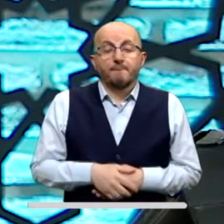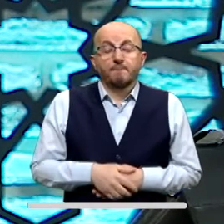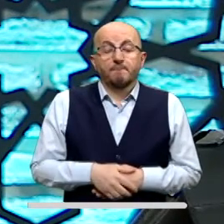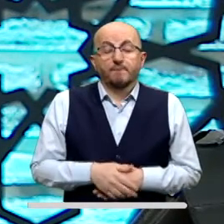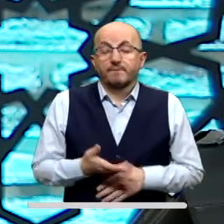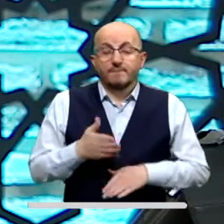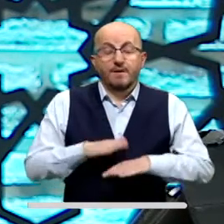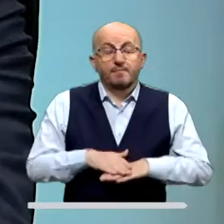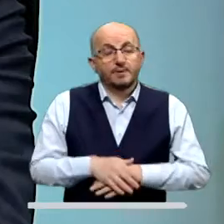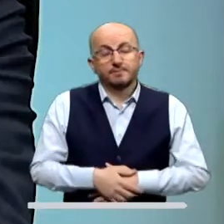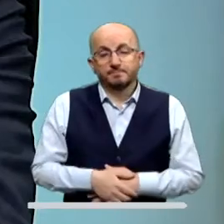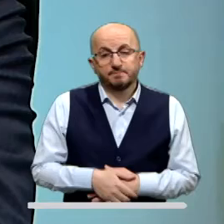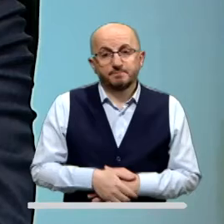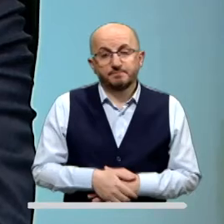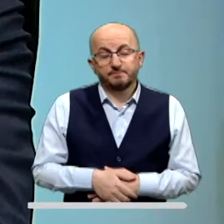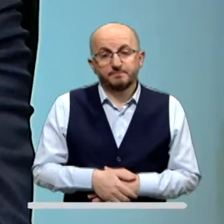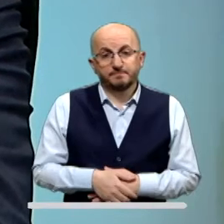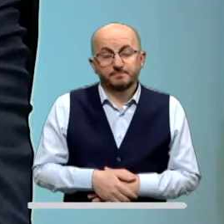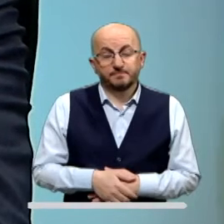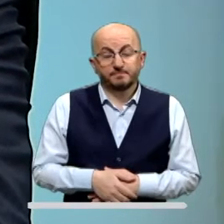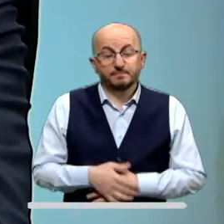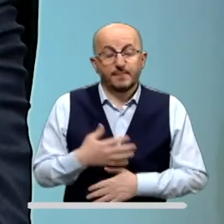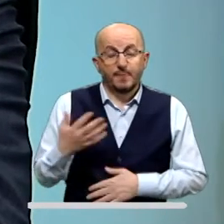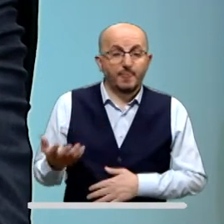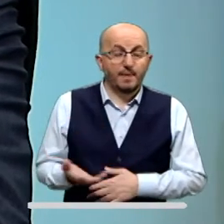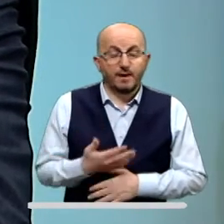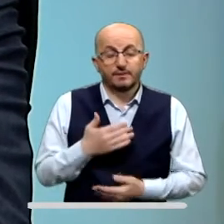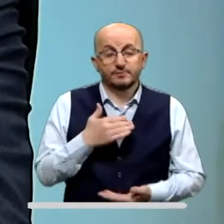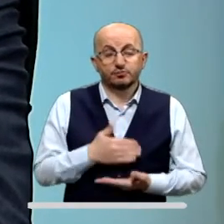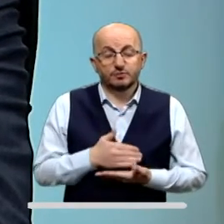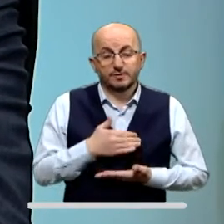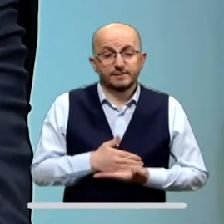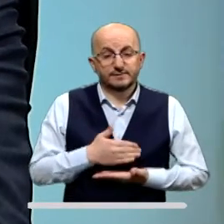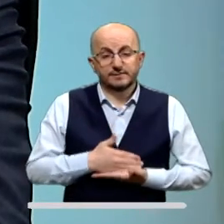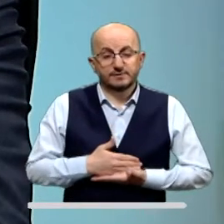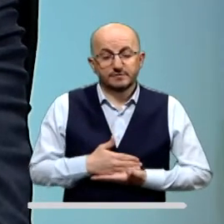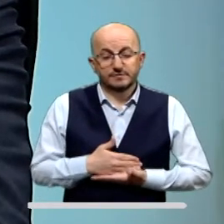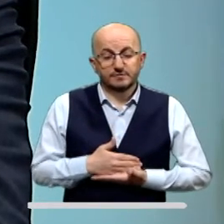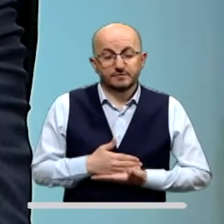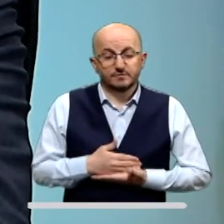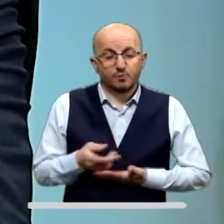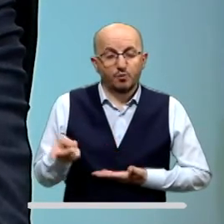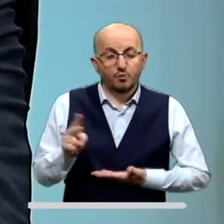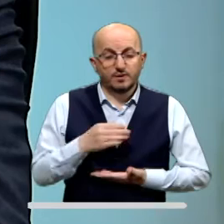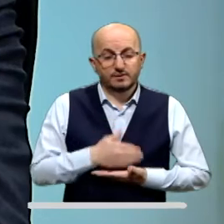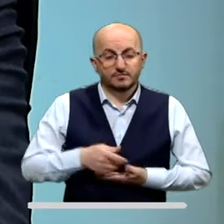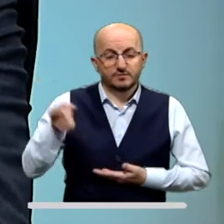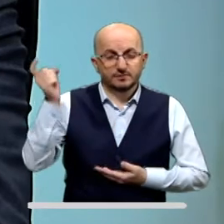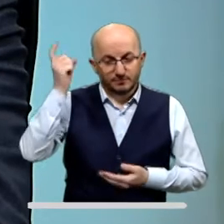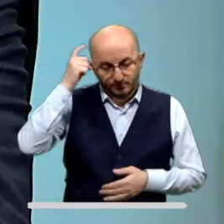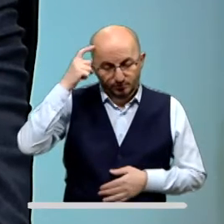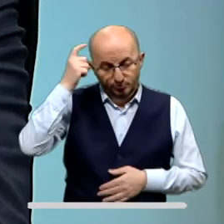yaşamış Ne yapalım hocam eğer cenazeyi Eee mevtayı biz